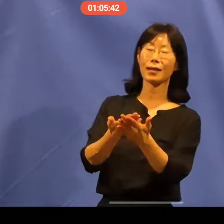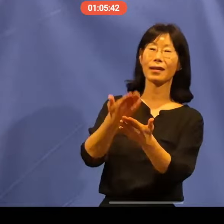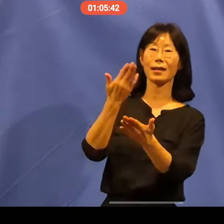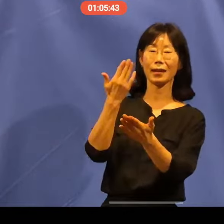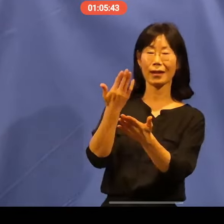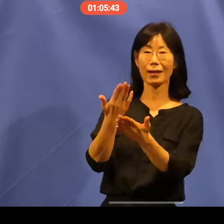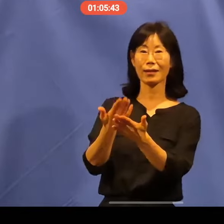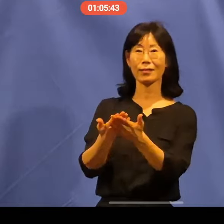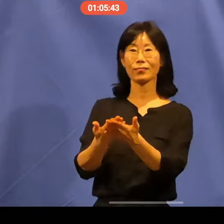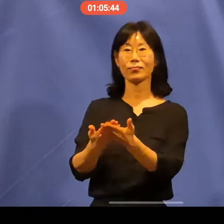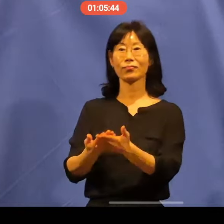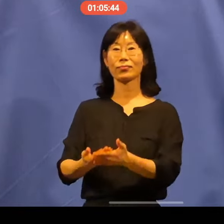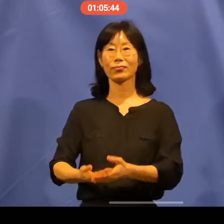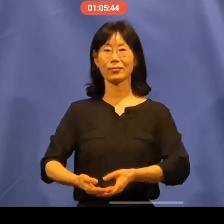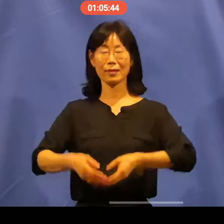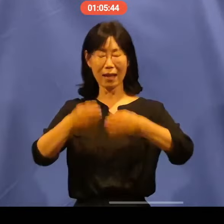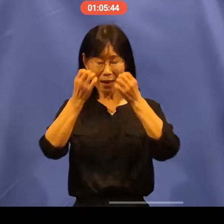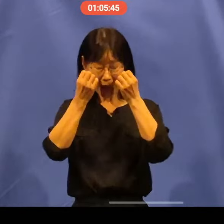하소서.